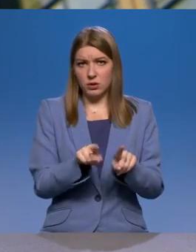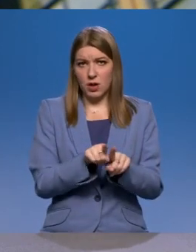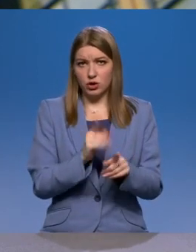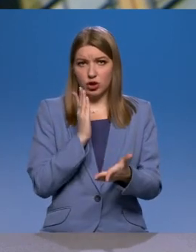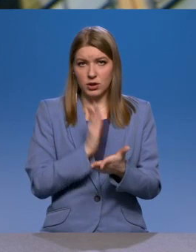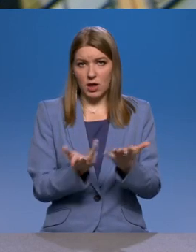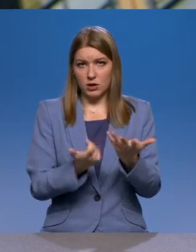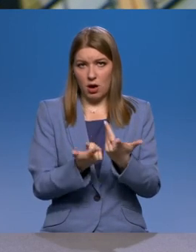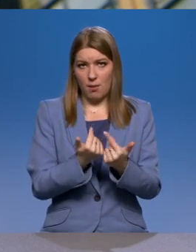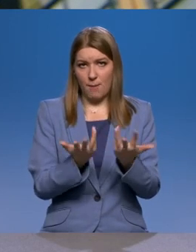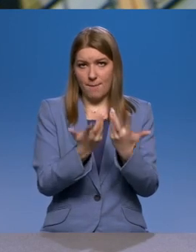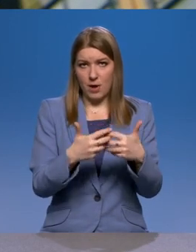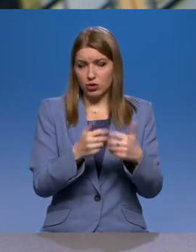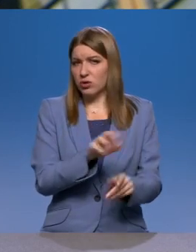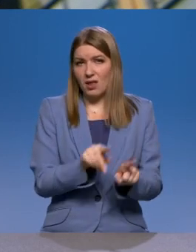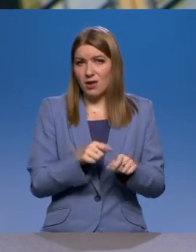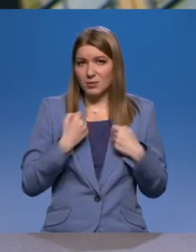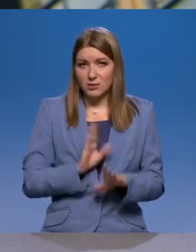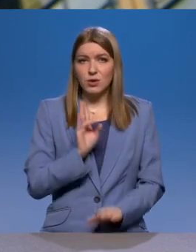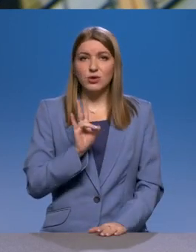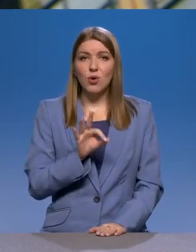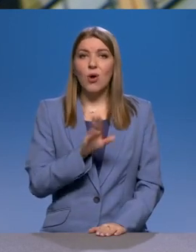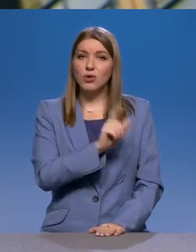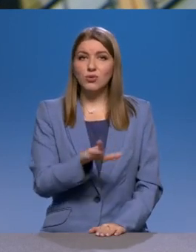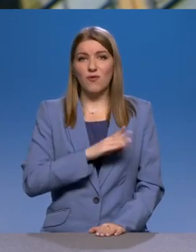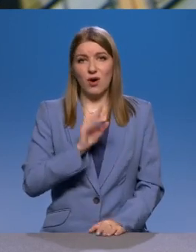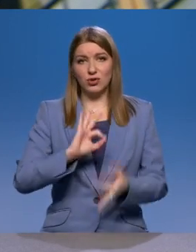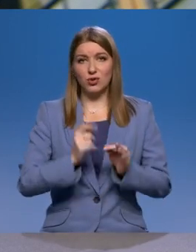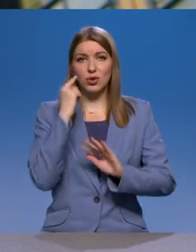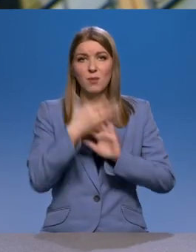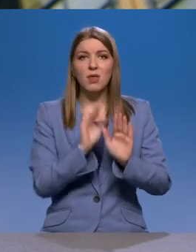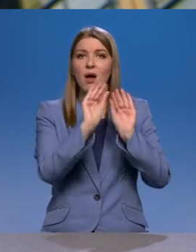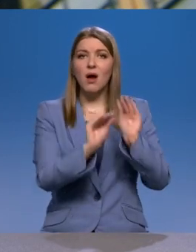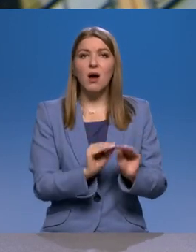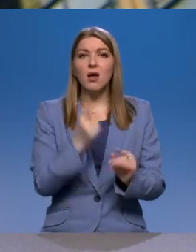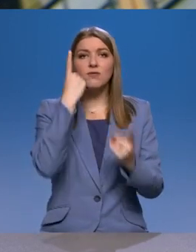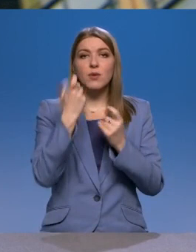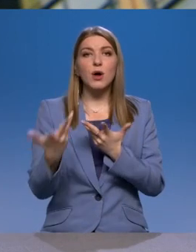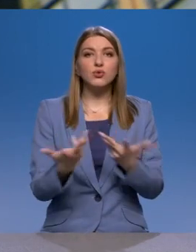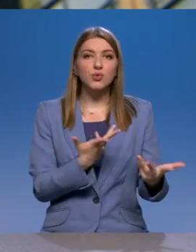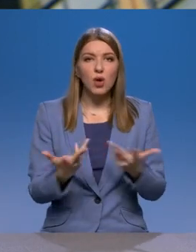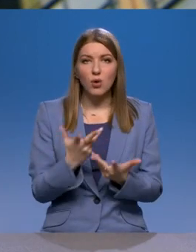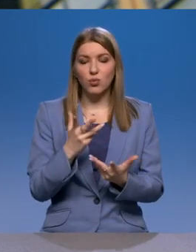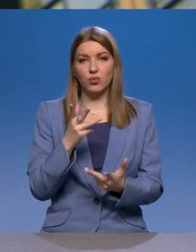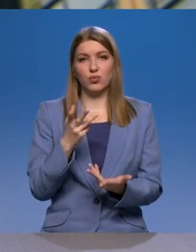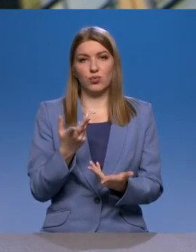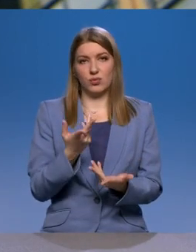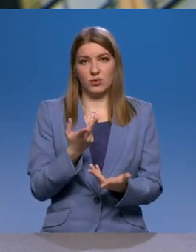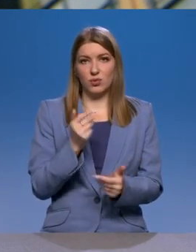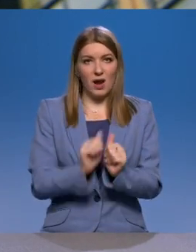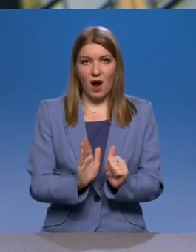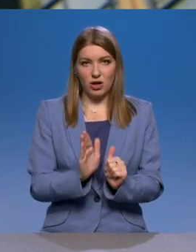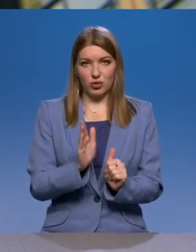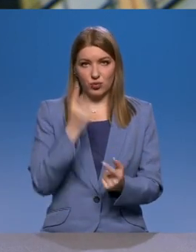этим не занималась. Но там всегда бывает сложно людям понять вообще, что забивать и как забивать, какие свои данные забивать. Не каждые данные